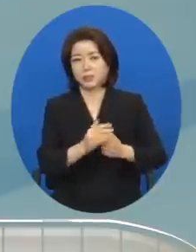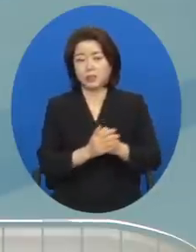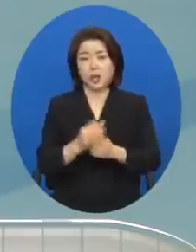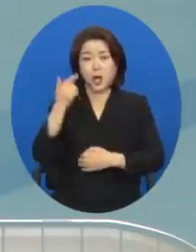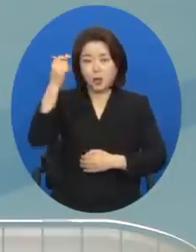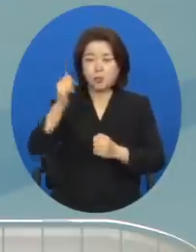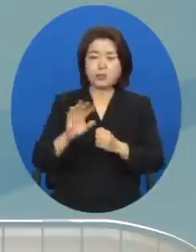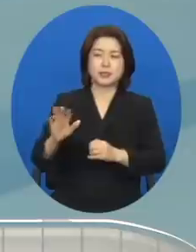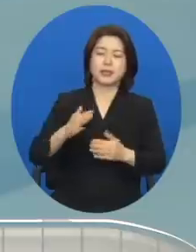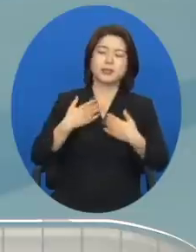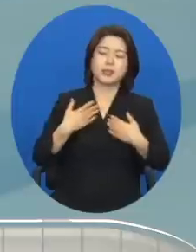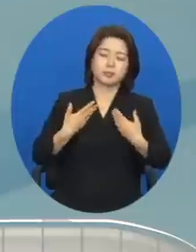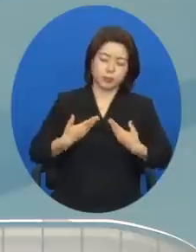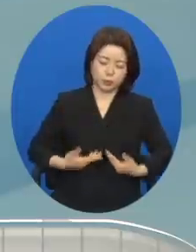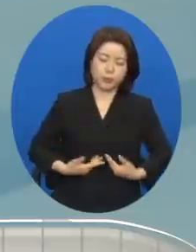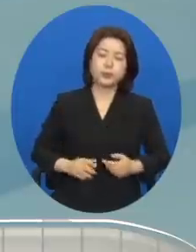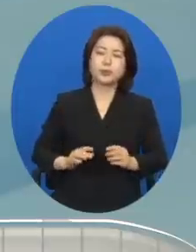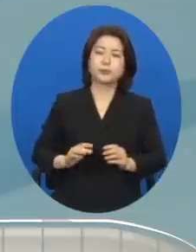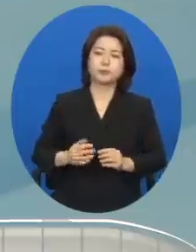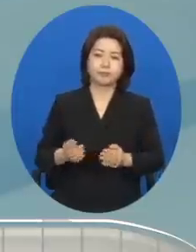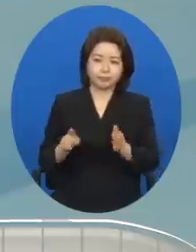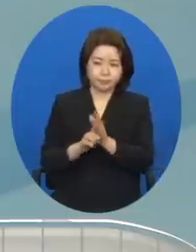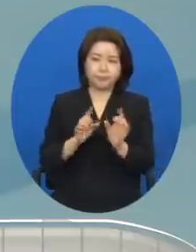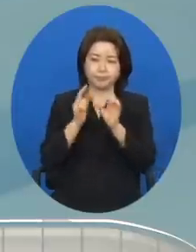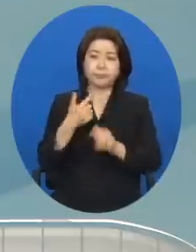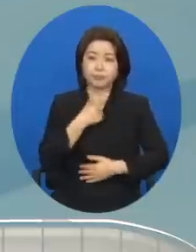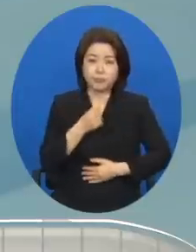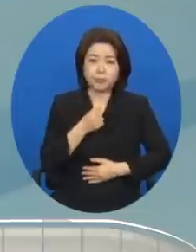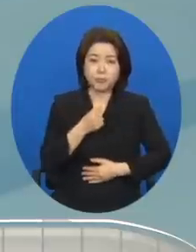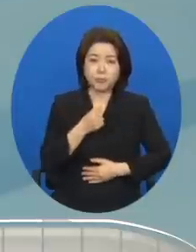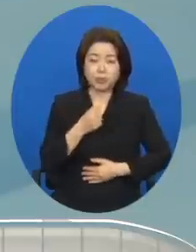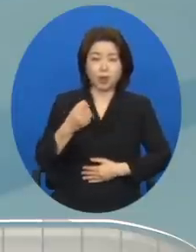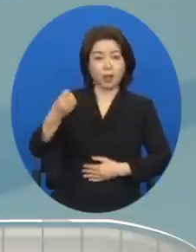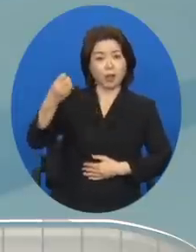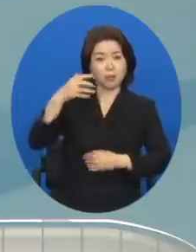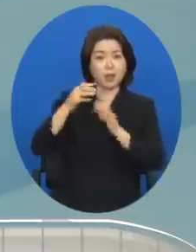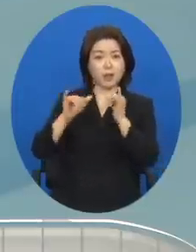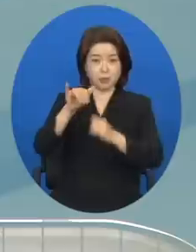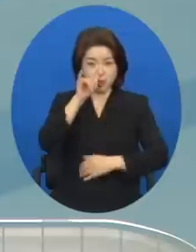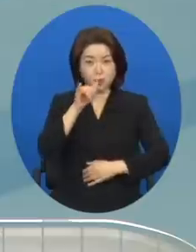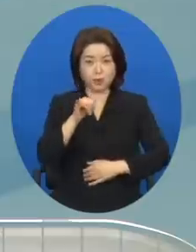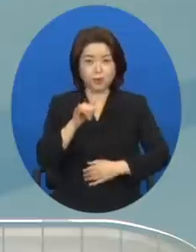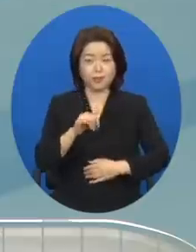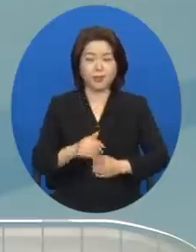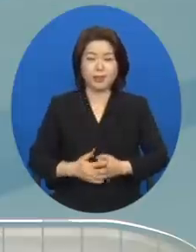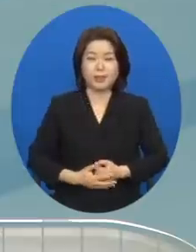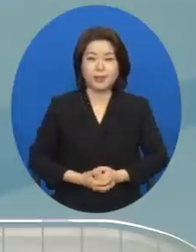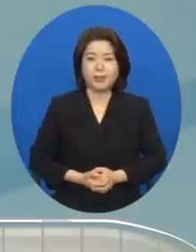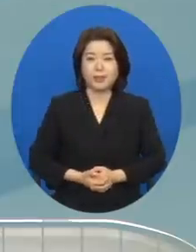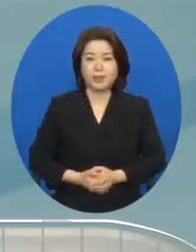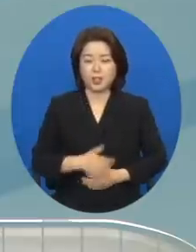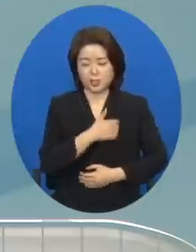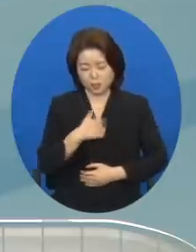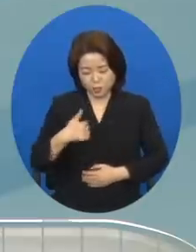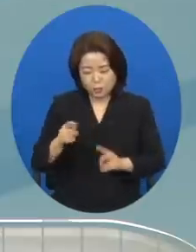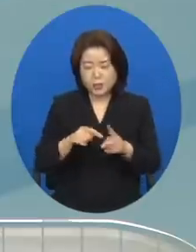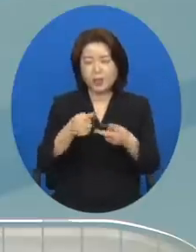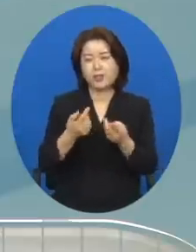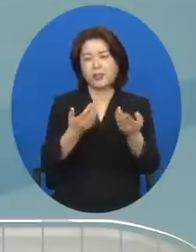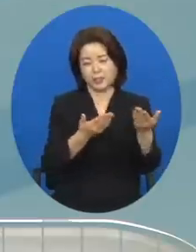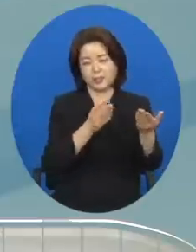좀 조용히 지내고 싶어요. 이렇게 말씀하는 분들이 있으세요. 충분히 이해는